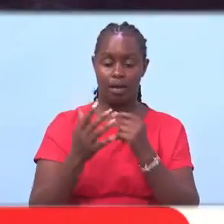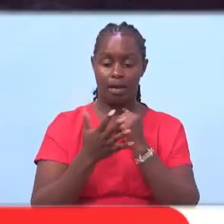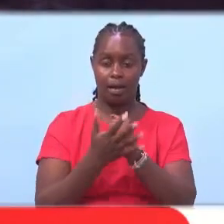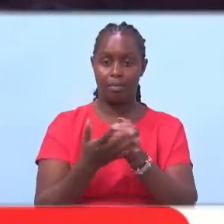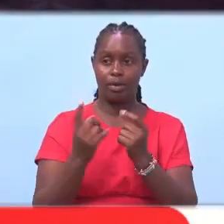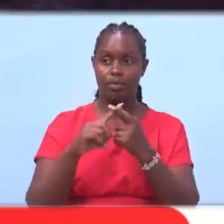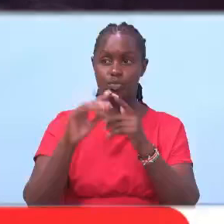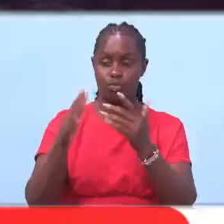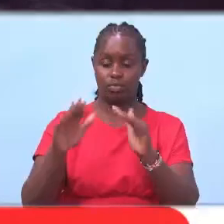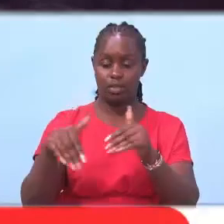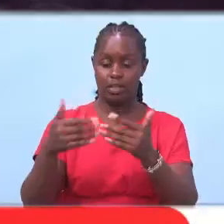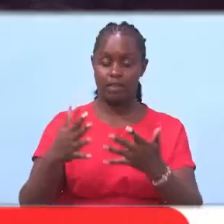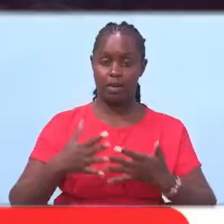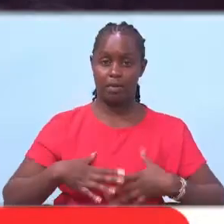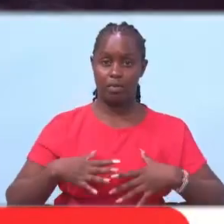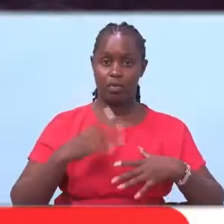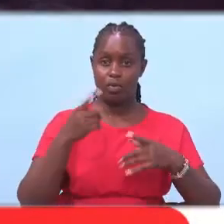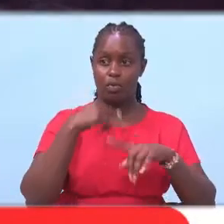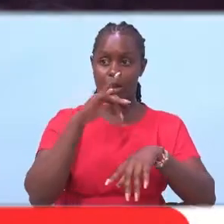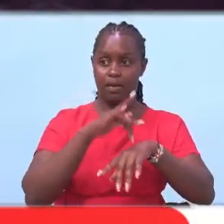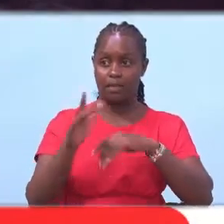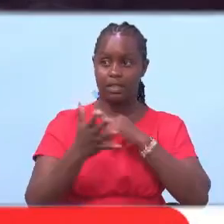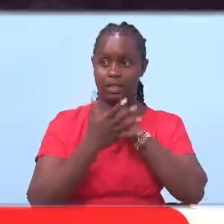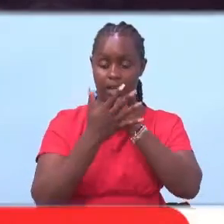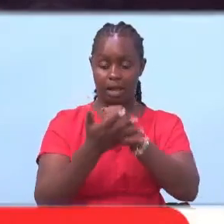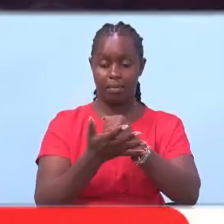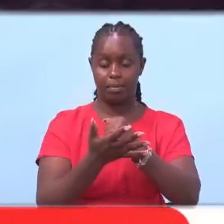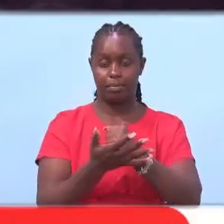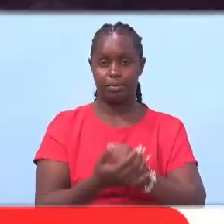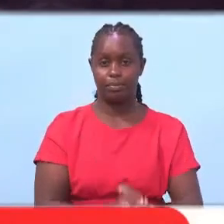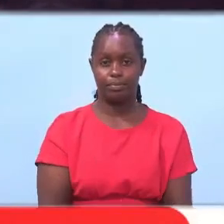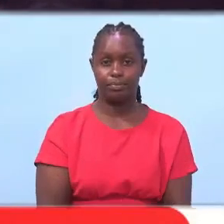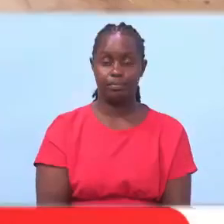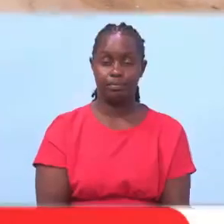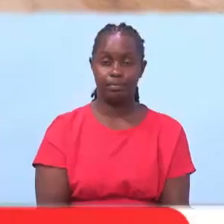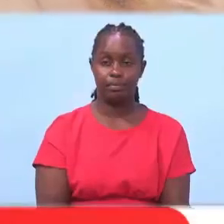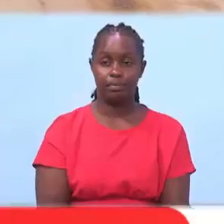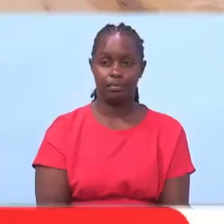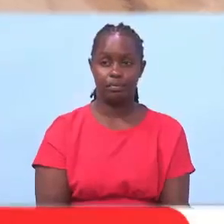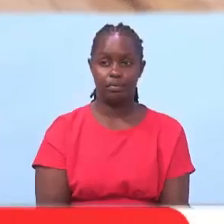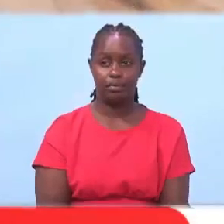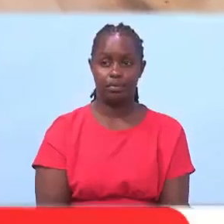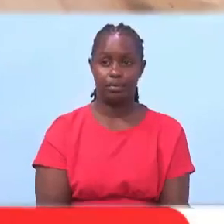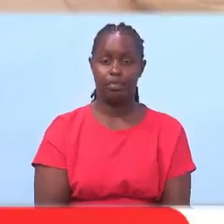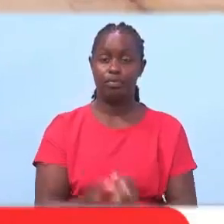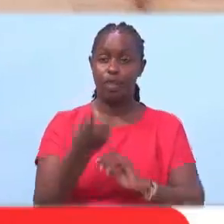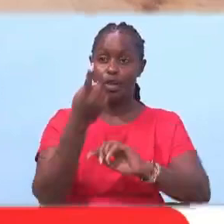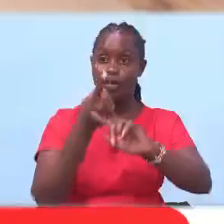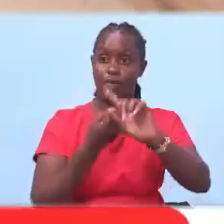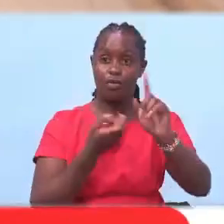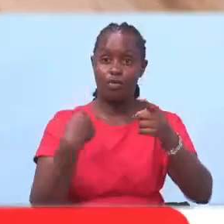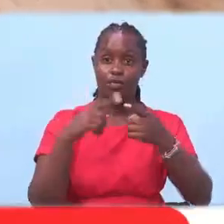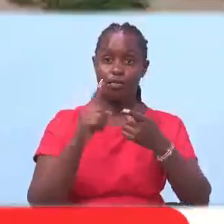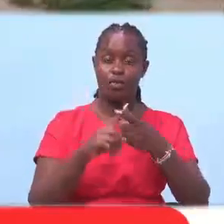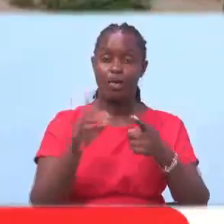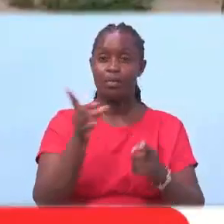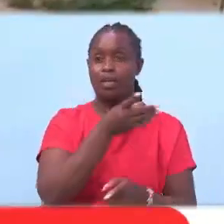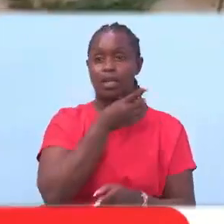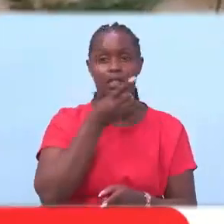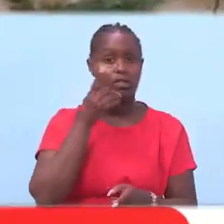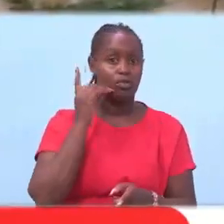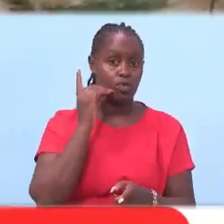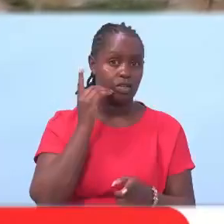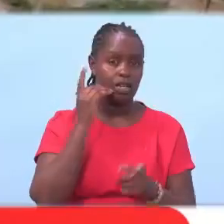kuwapa walioathirika msaada wa dharura. Sheila Chalanga anatuarifu mengi zaidi. Toka kwenye makali ya ukame, Kenya